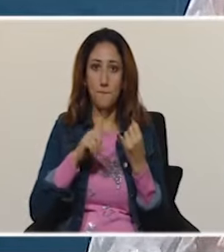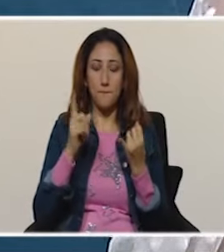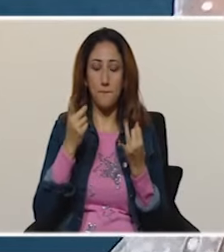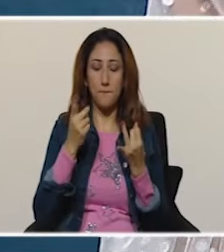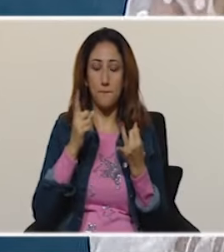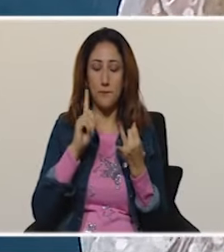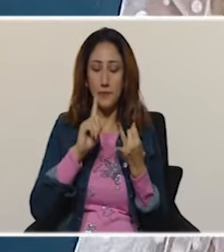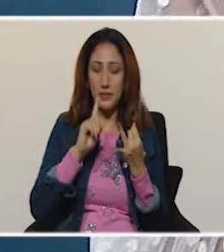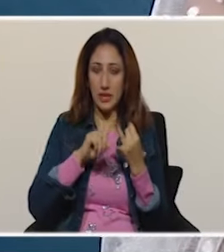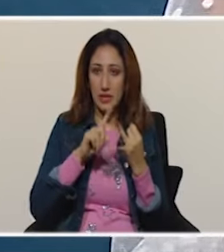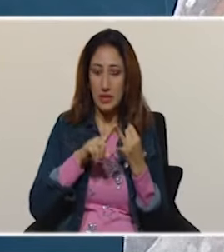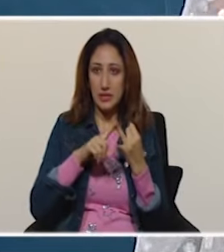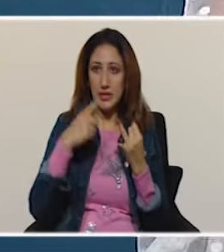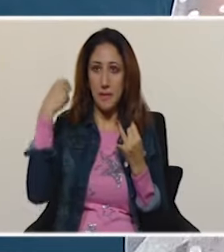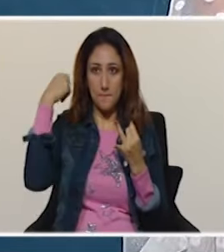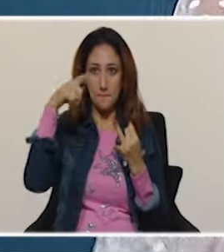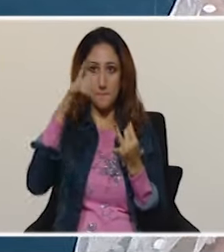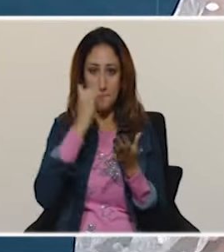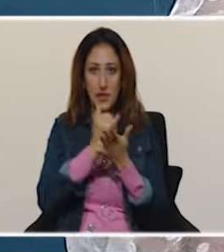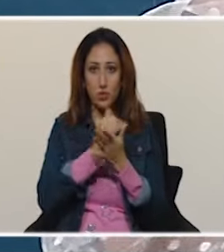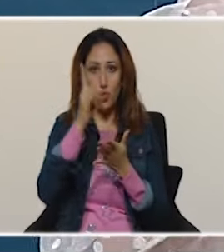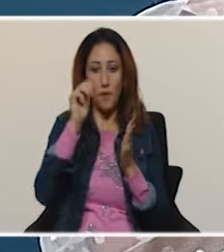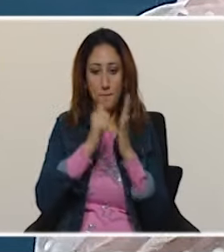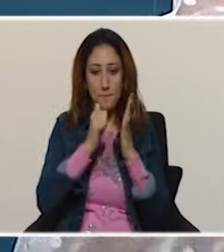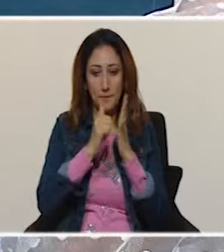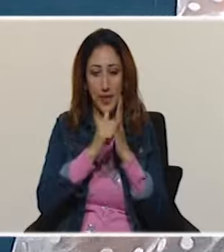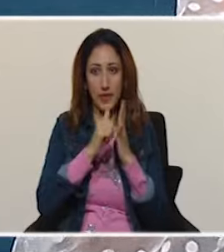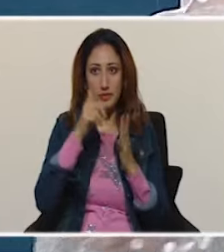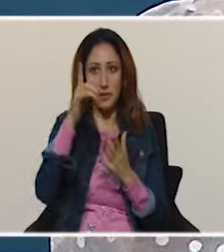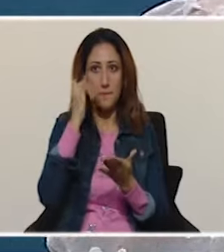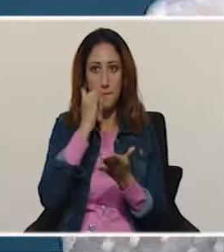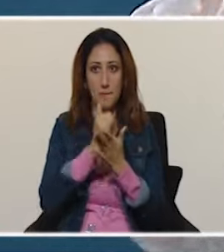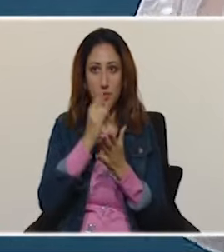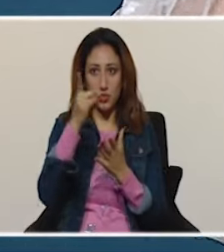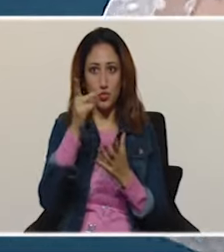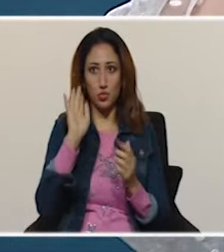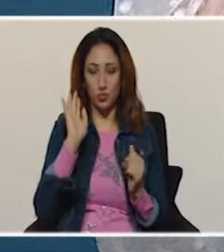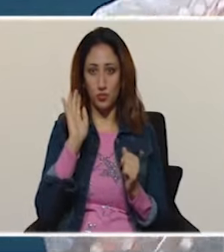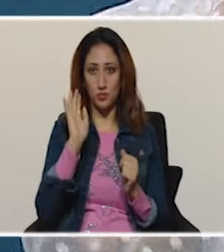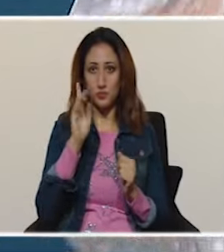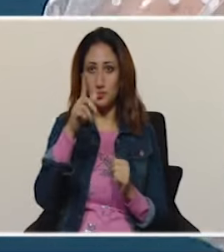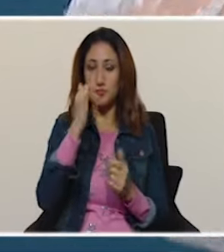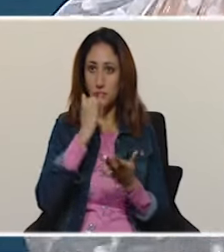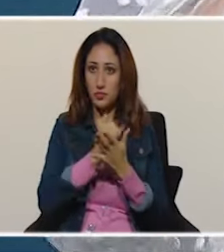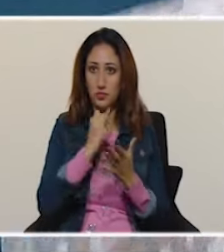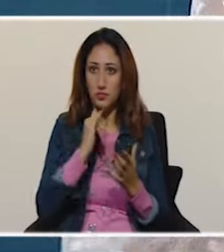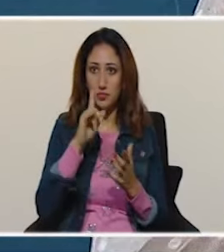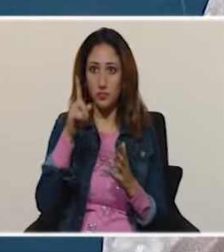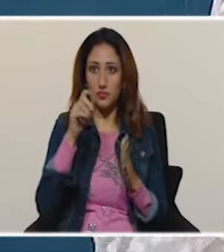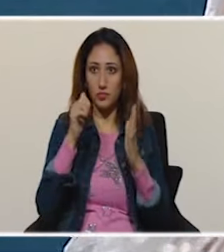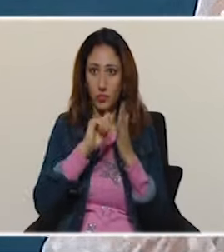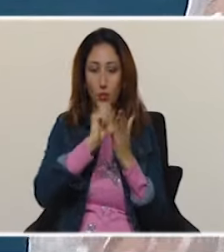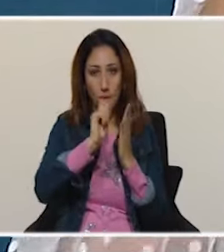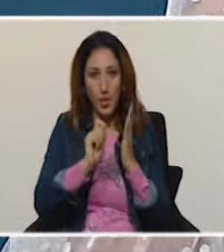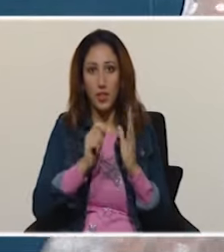واخت ومانجر، وانا كثير انا بولدوزر، يعني انا ما بنام ساعتين، برتب وبحضر